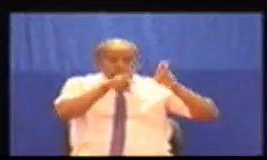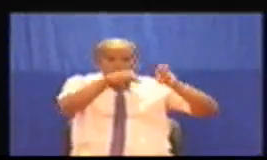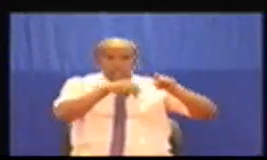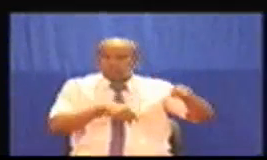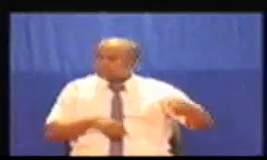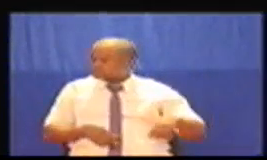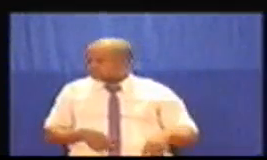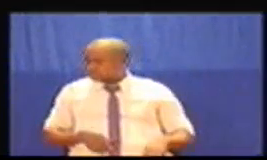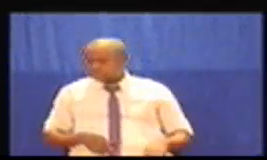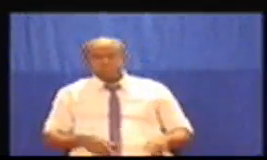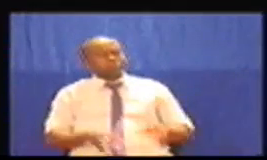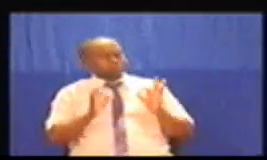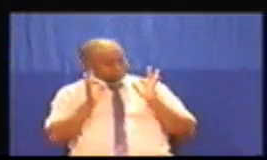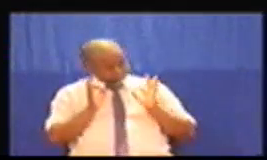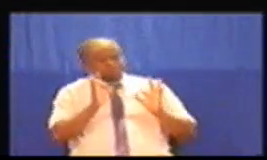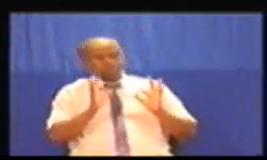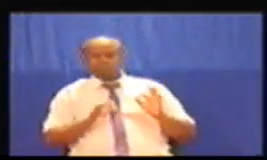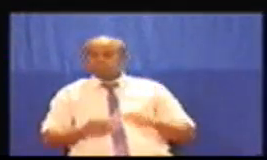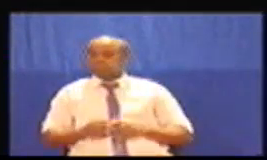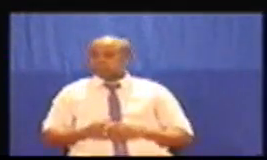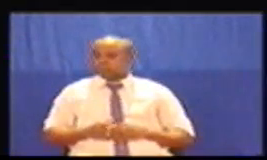ni masterpiece,